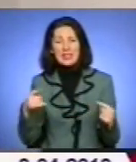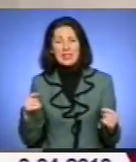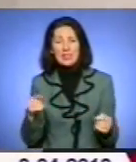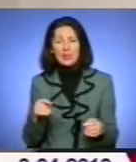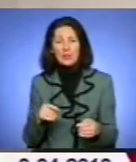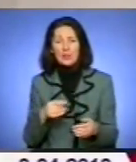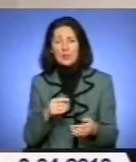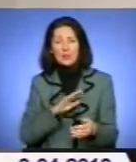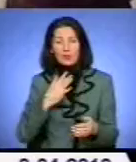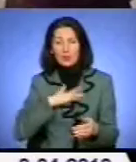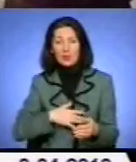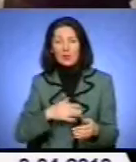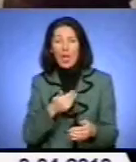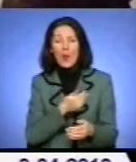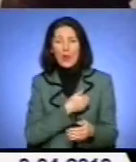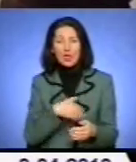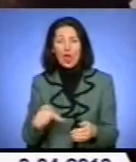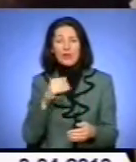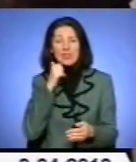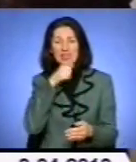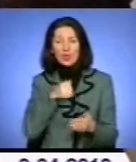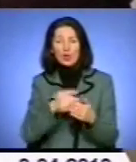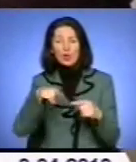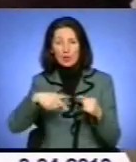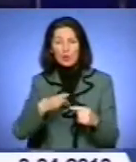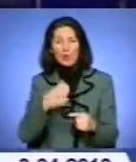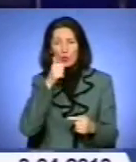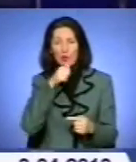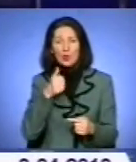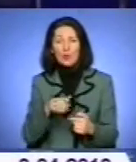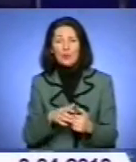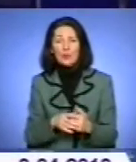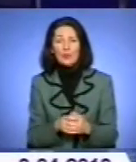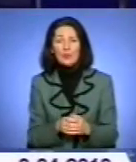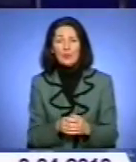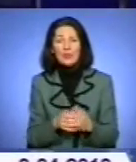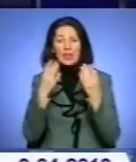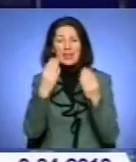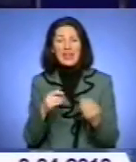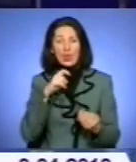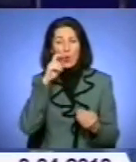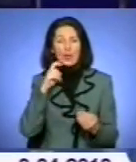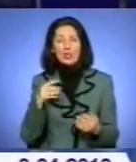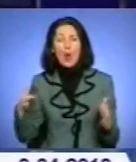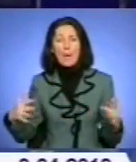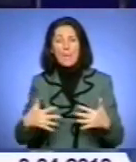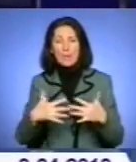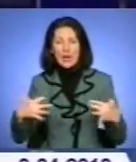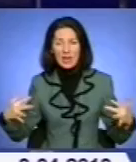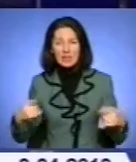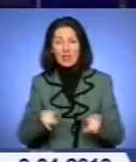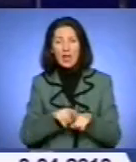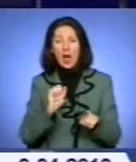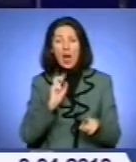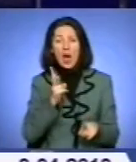добрим настроєм. Бажаю цілий рік і до наступного. День українського баяна та акордеона